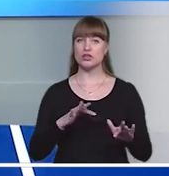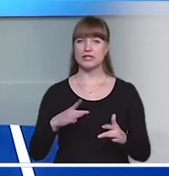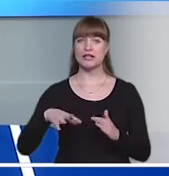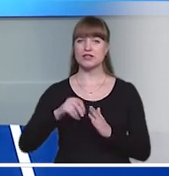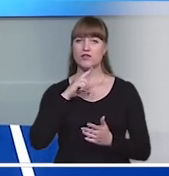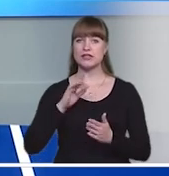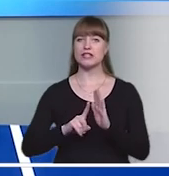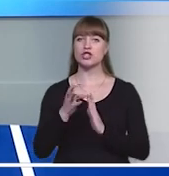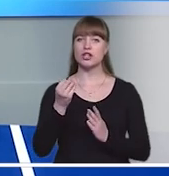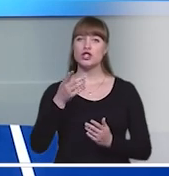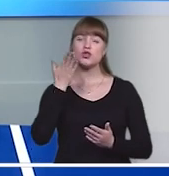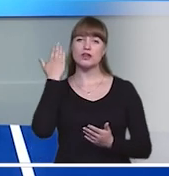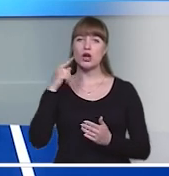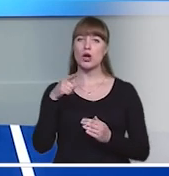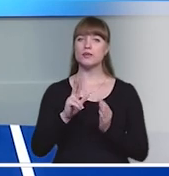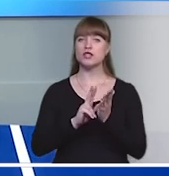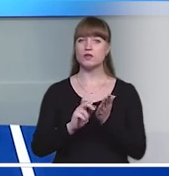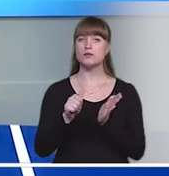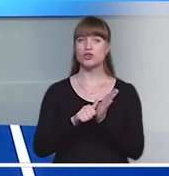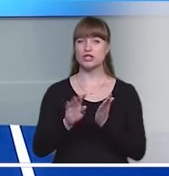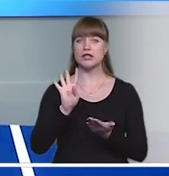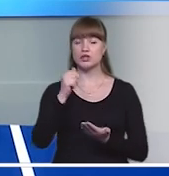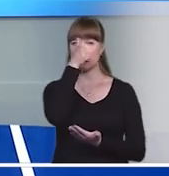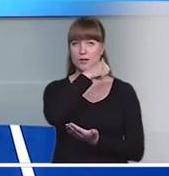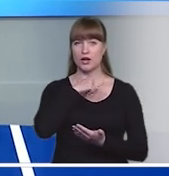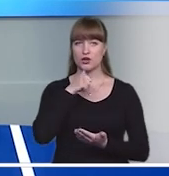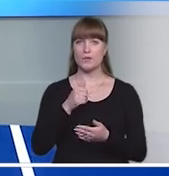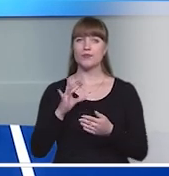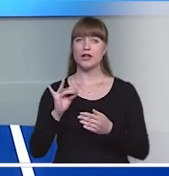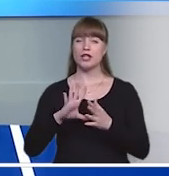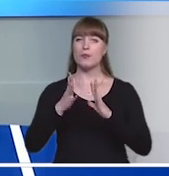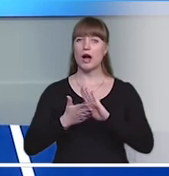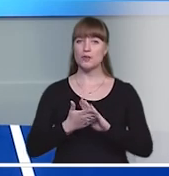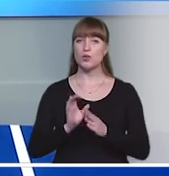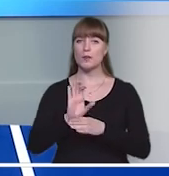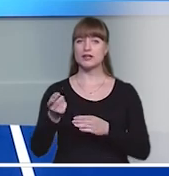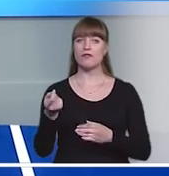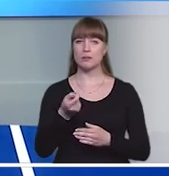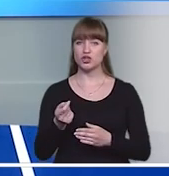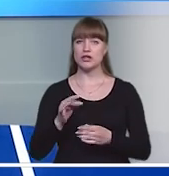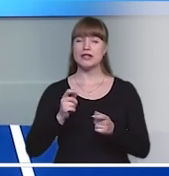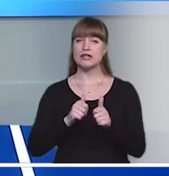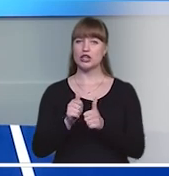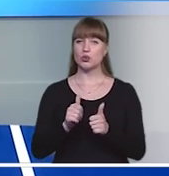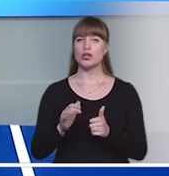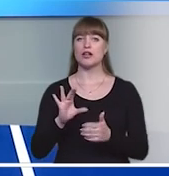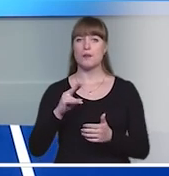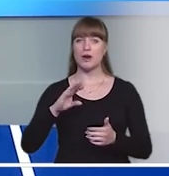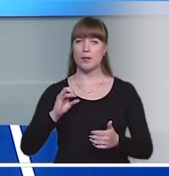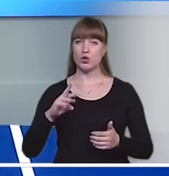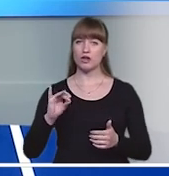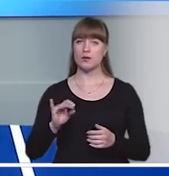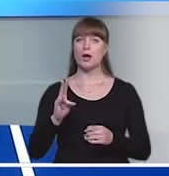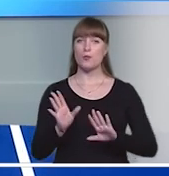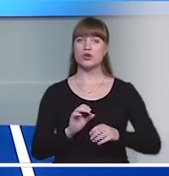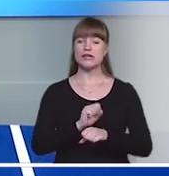деятельность в России она начала еще в далеком 1864 году. И по объемам поставок пшеницы конкурировала с купцами Парамоновыми.